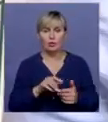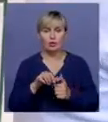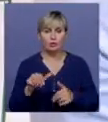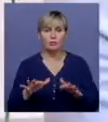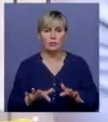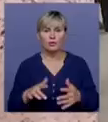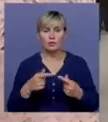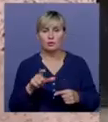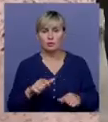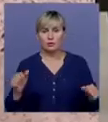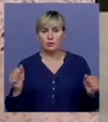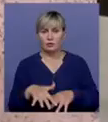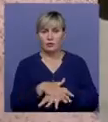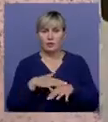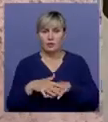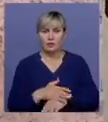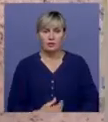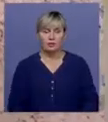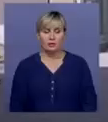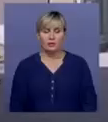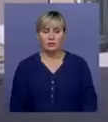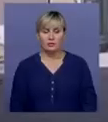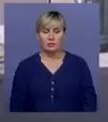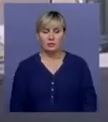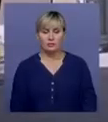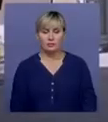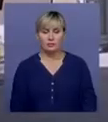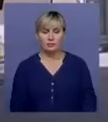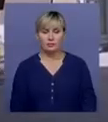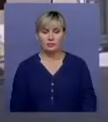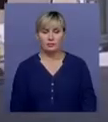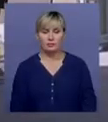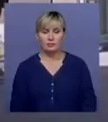места массового скопления людей татьяна ким миром исабеков телеканал алматы